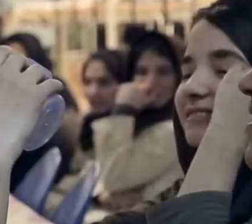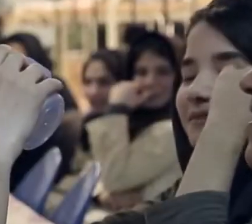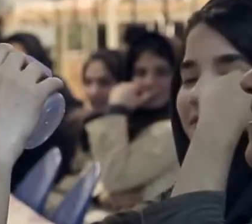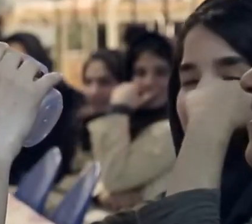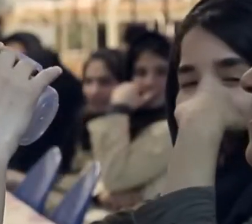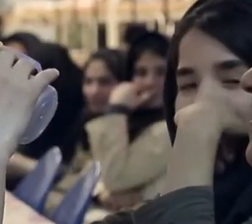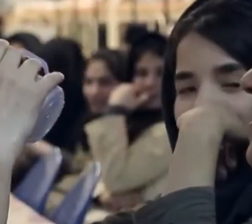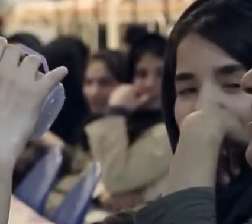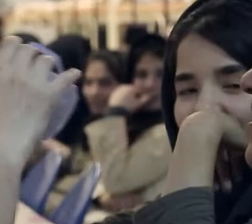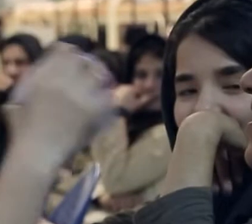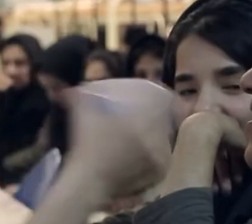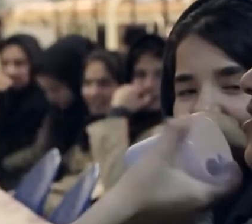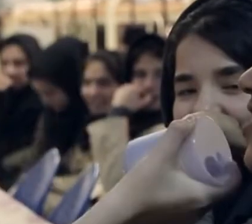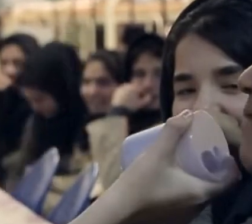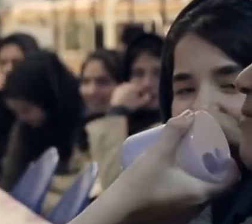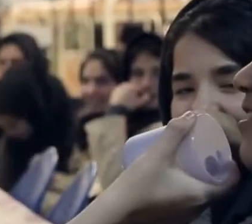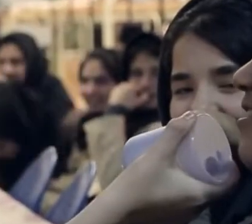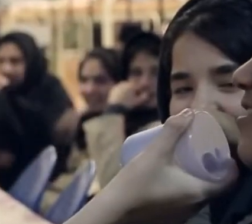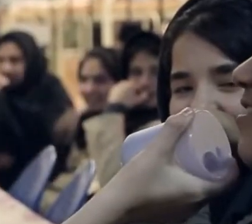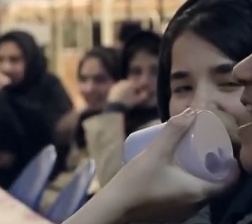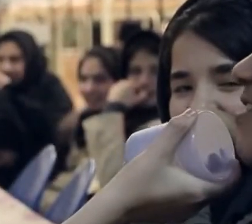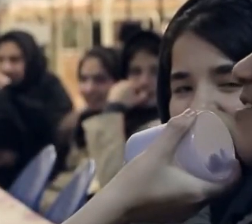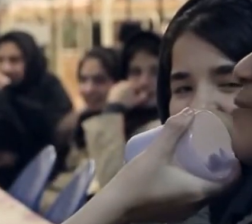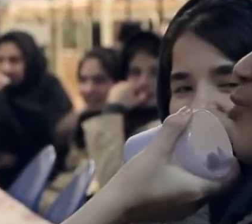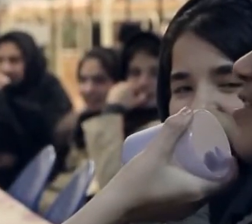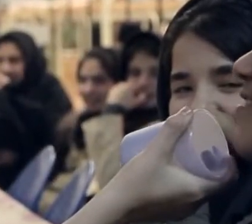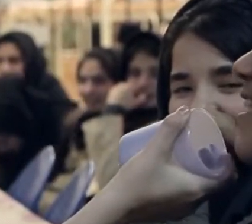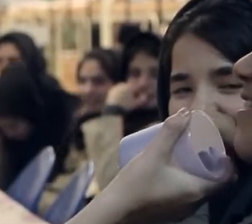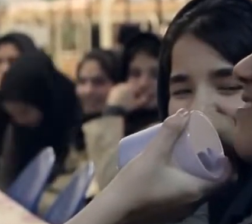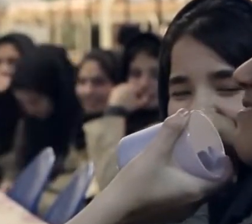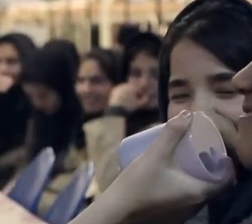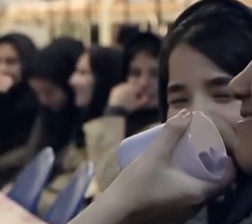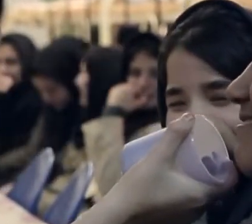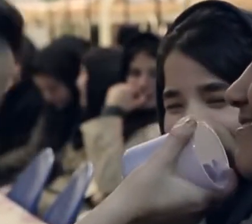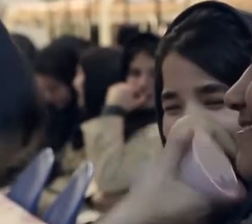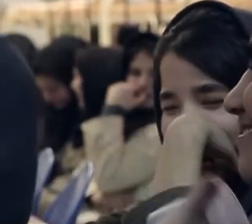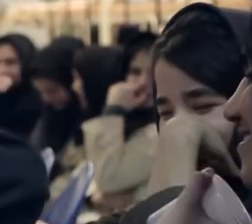چند بار تا الان دزدی کردی؟ چند بار؟ اندازه موهای سر.